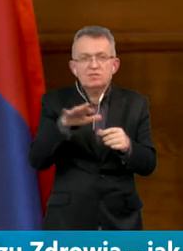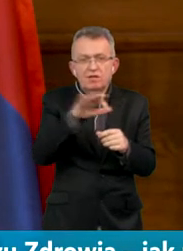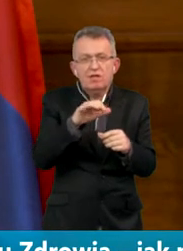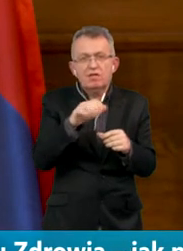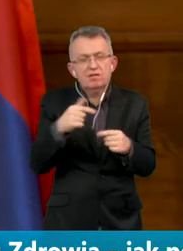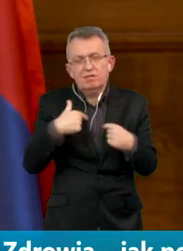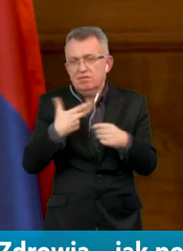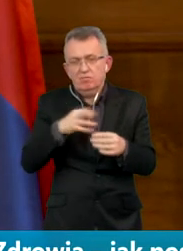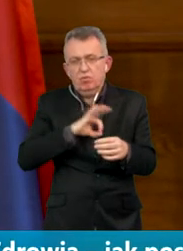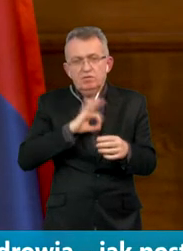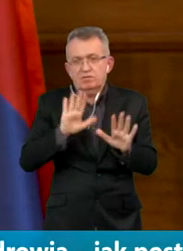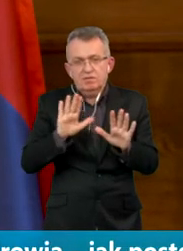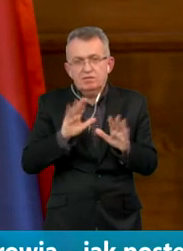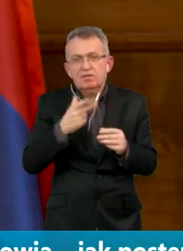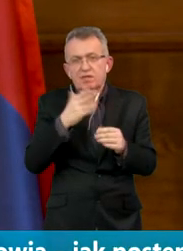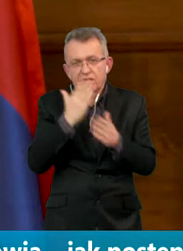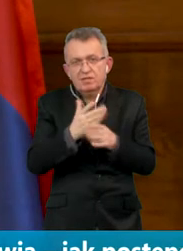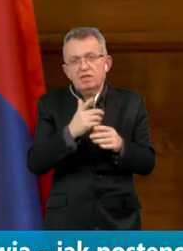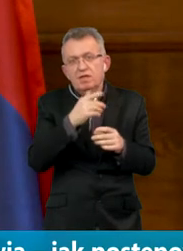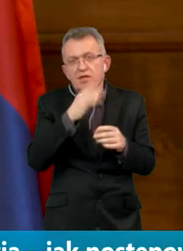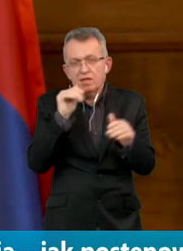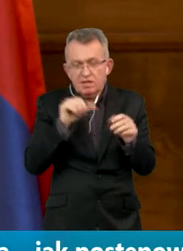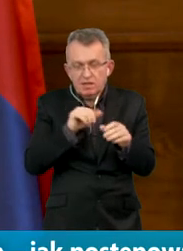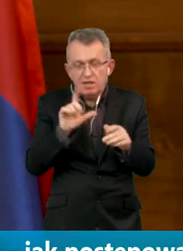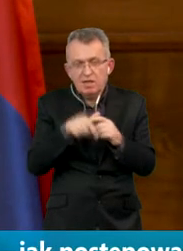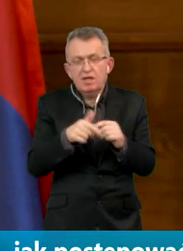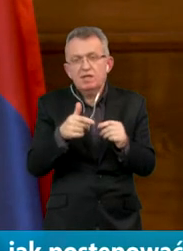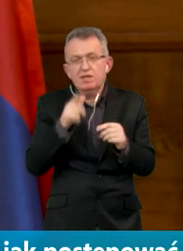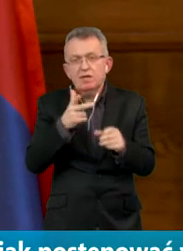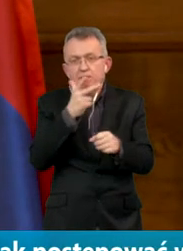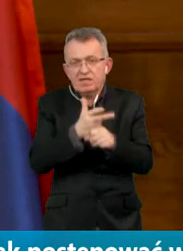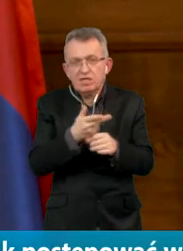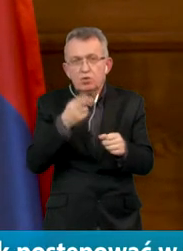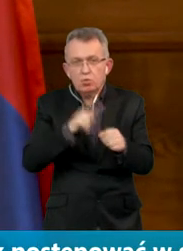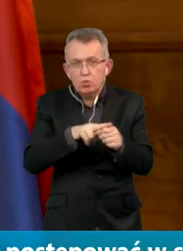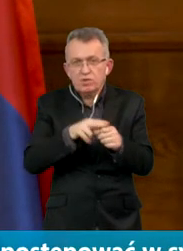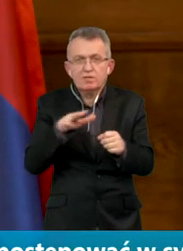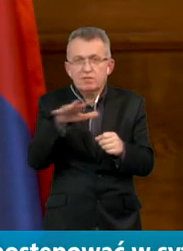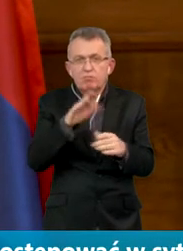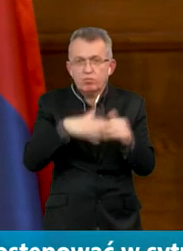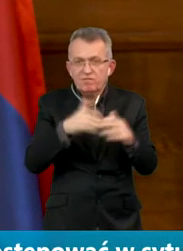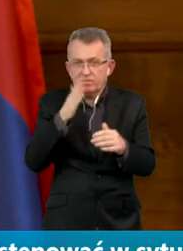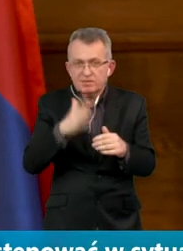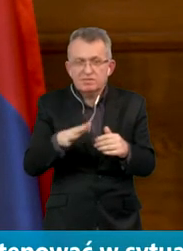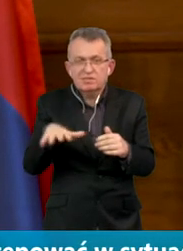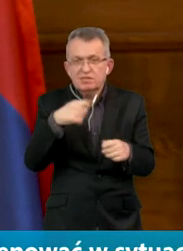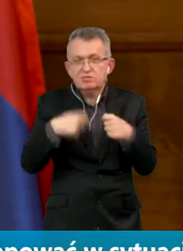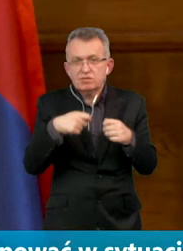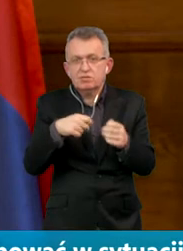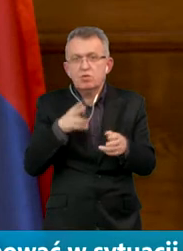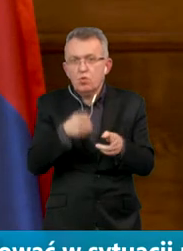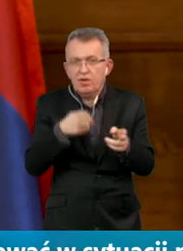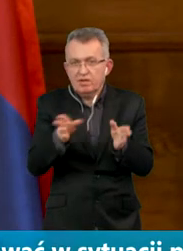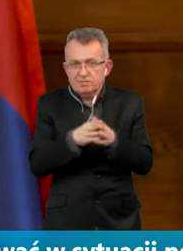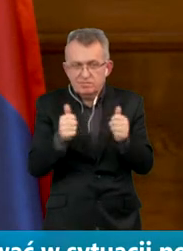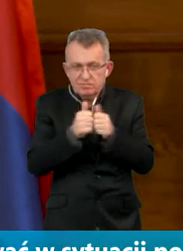po naszej stronie nie będzie następowało, natomiast oczywiście te parkingi, które będą budowane w ramach Szczecińskiej Kolei Metropolitalnej,